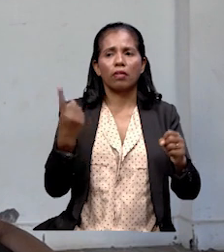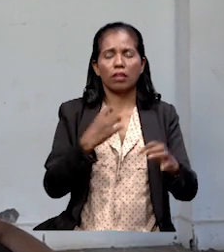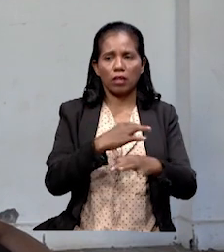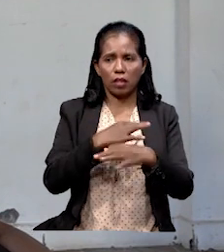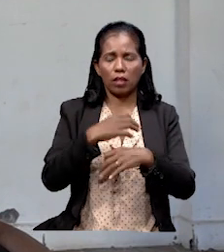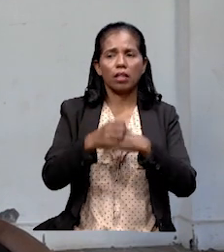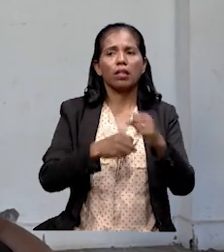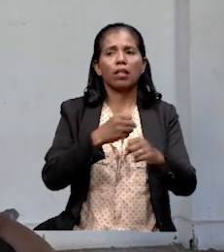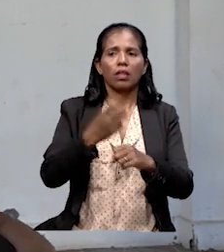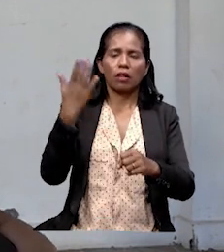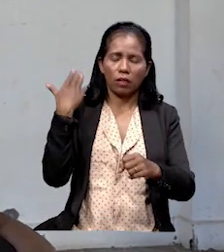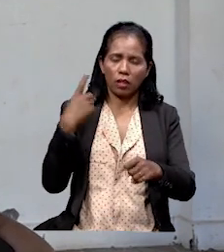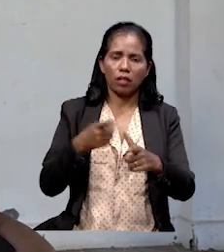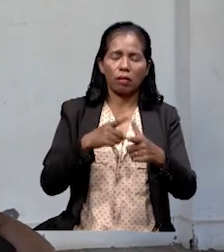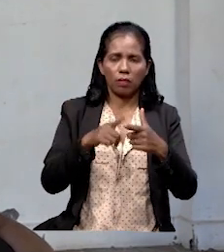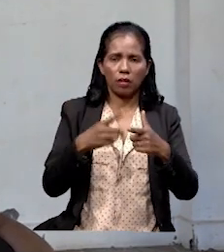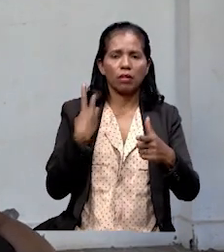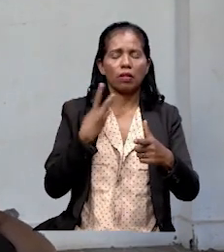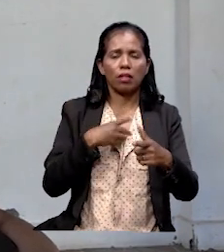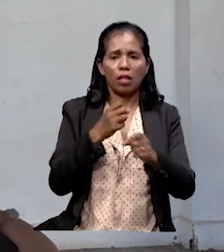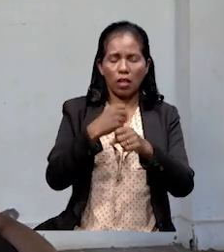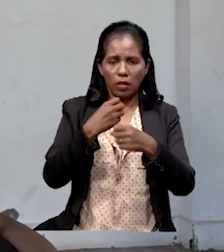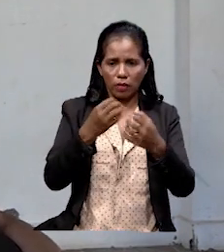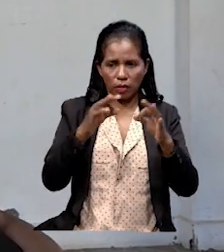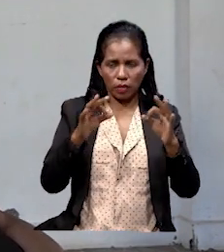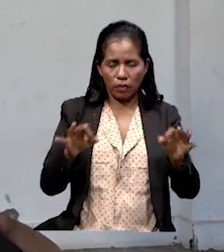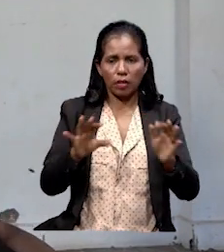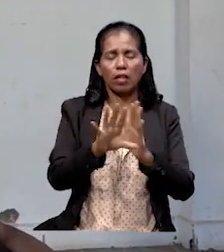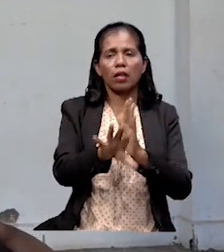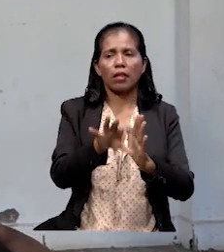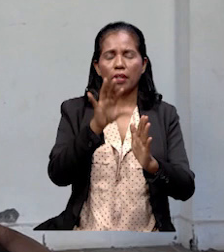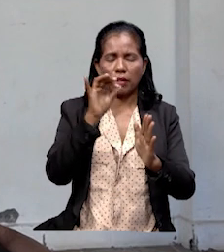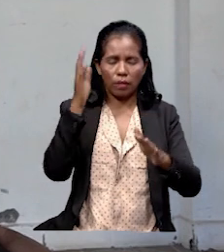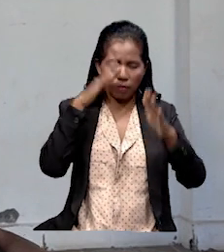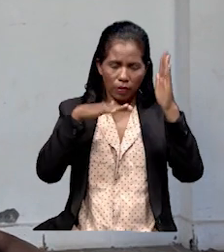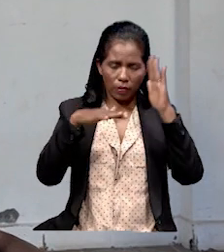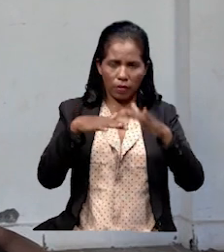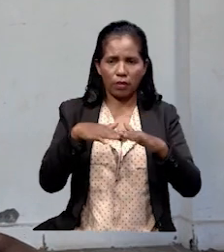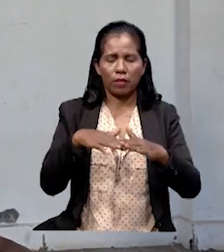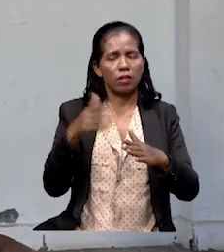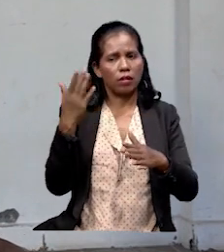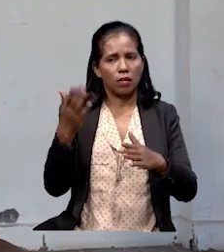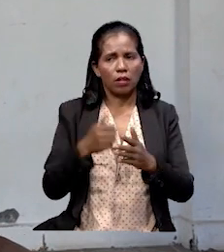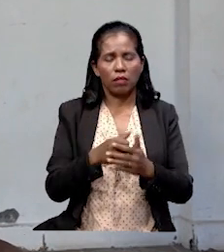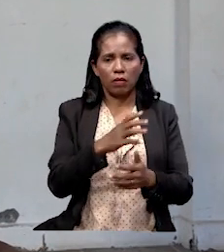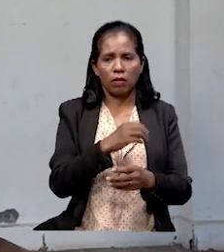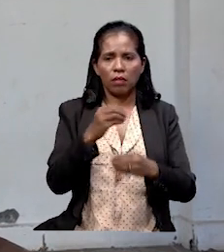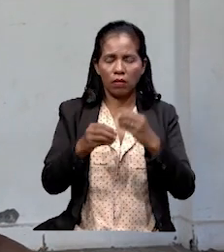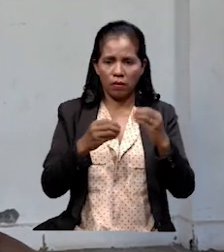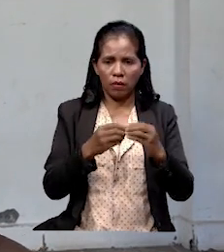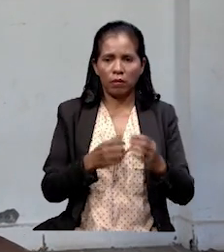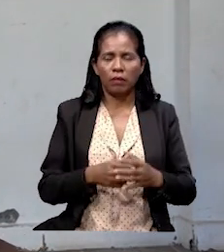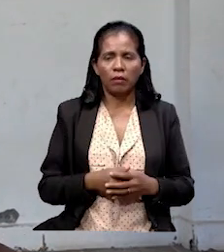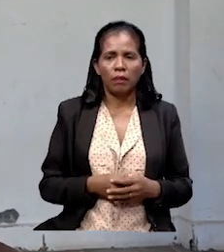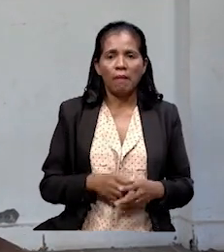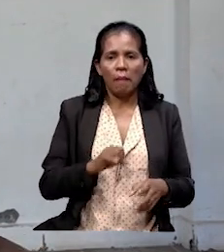tina koto depois de kita haru manutenção regular hotu, maka ini pengetang ia problema ia ini aspek balung. Nah, hanya